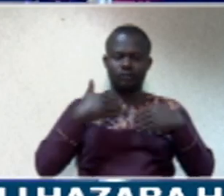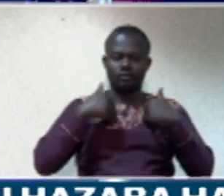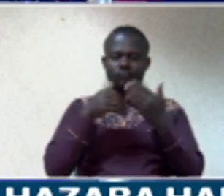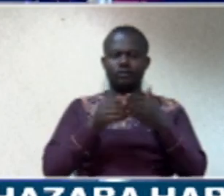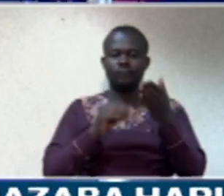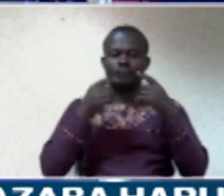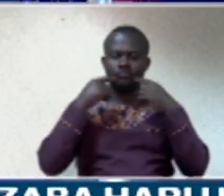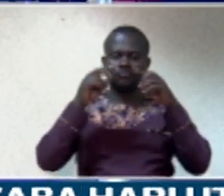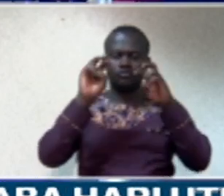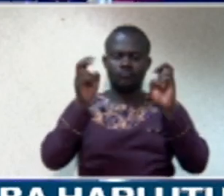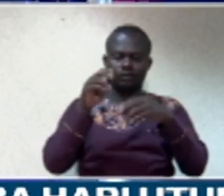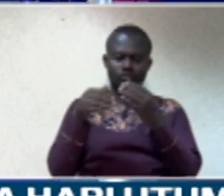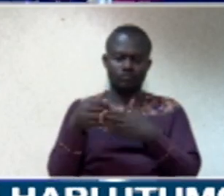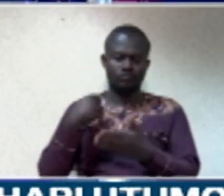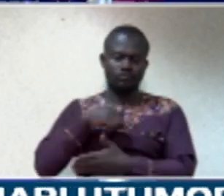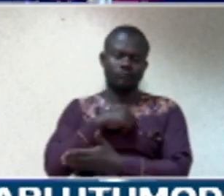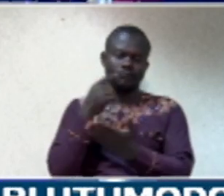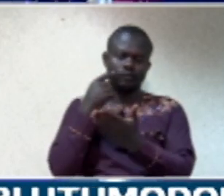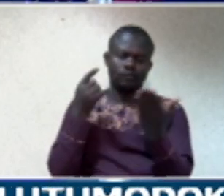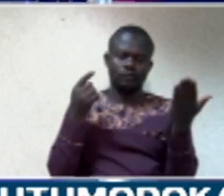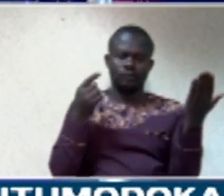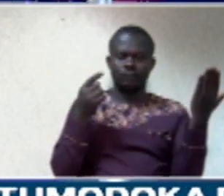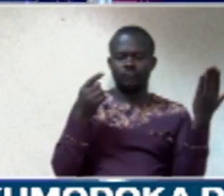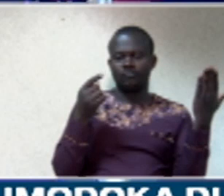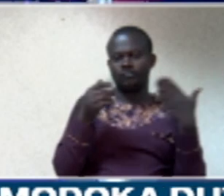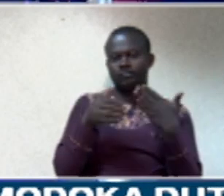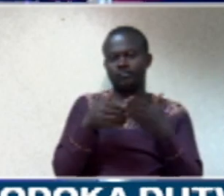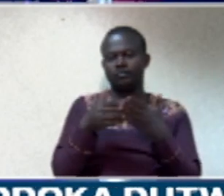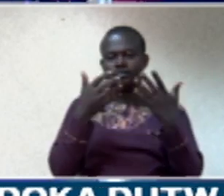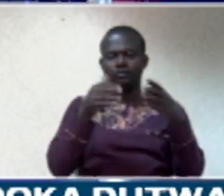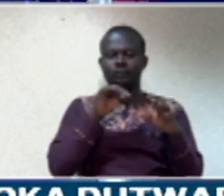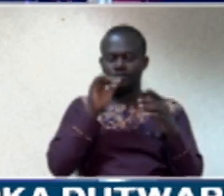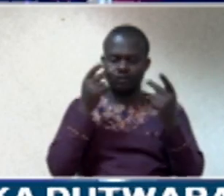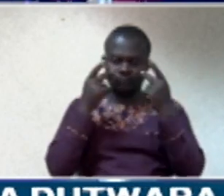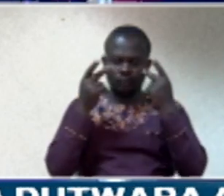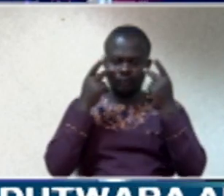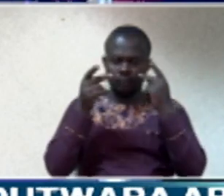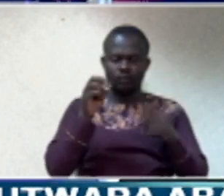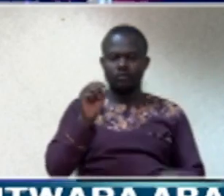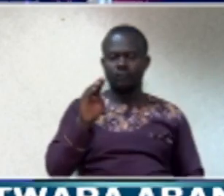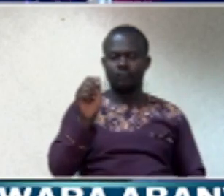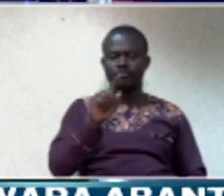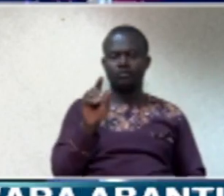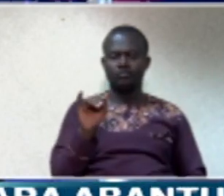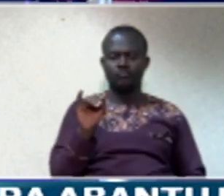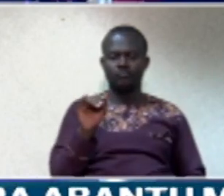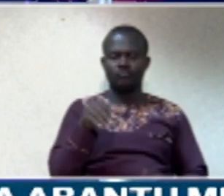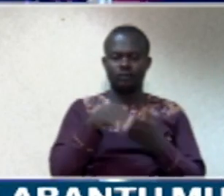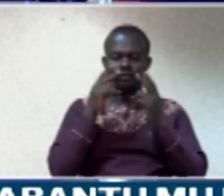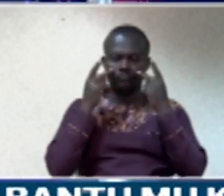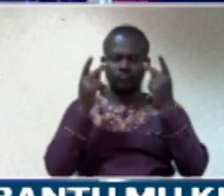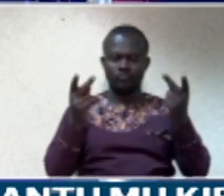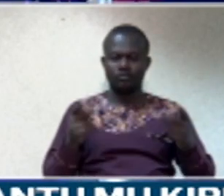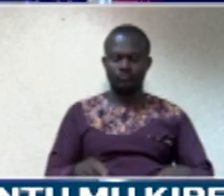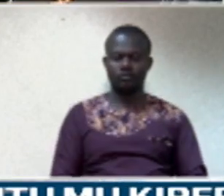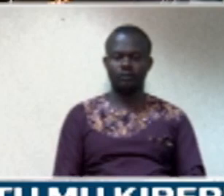izi mashini zizihutisha igihe ibisubizo bya COVID-19 byamaraga bitaraboneka Mbabazi Dorothy na Bienvenue Barushimana